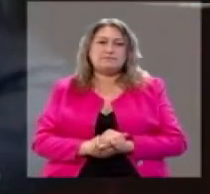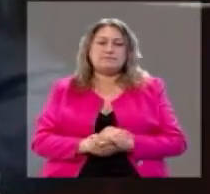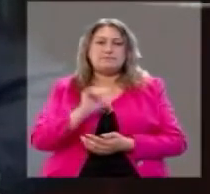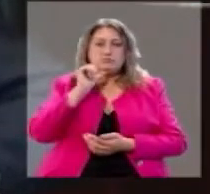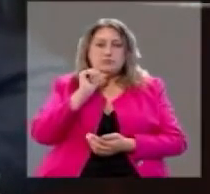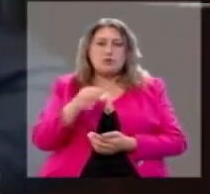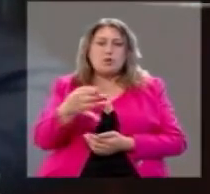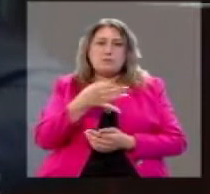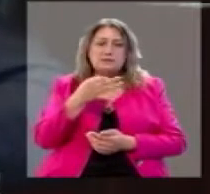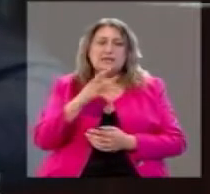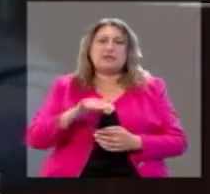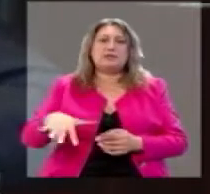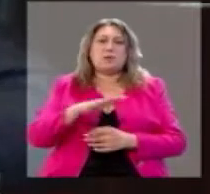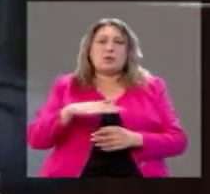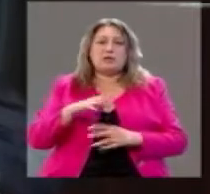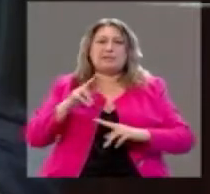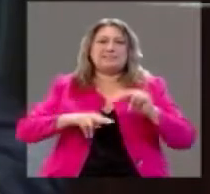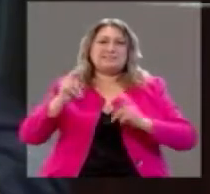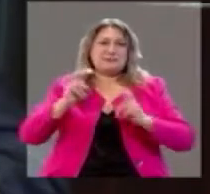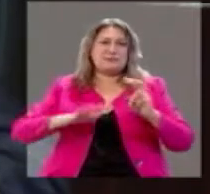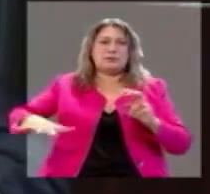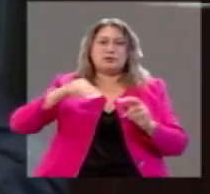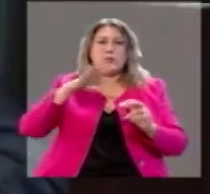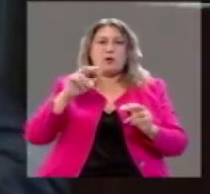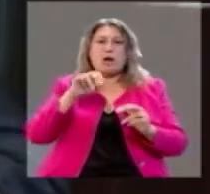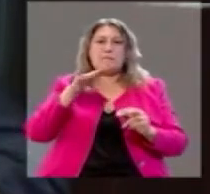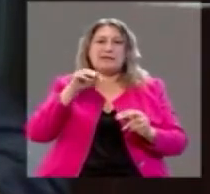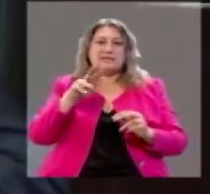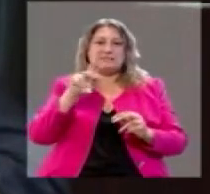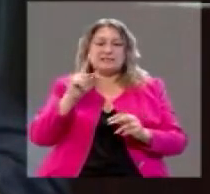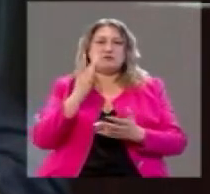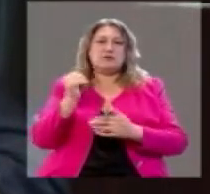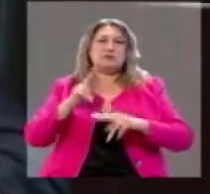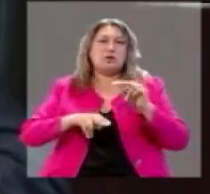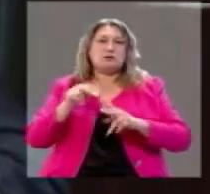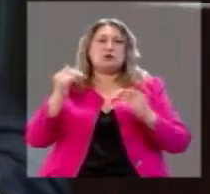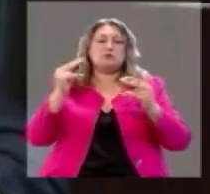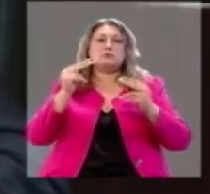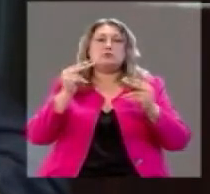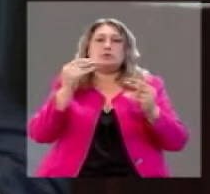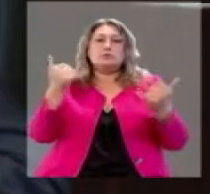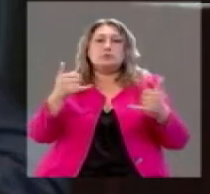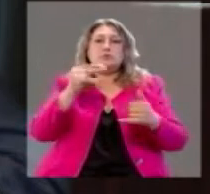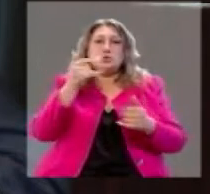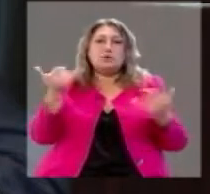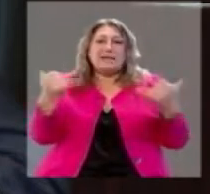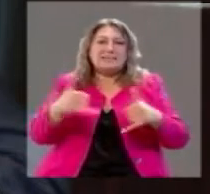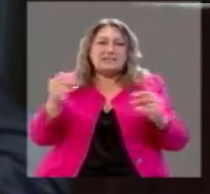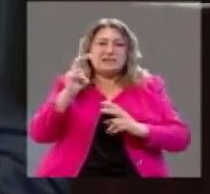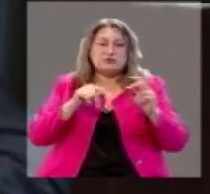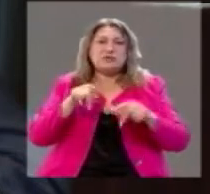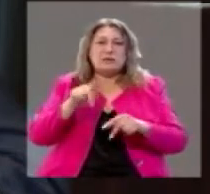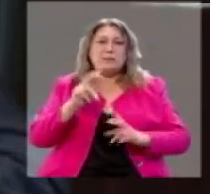В Кустанайской области на территории индустриальной зоны ТО «Камлит-КИЗ» ведется строительство чугунолитейного завода, а также завода